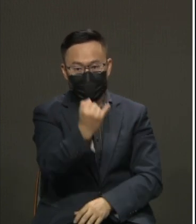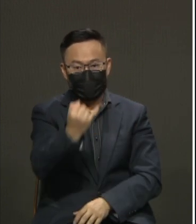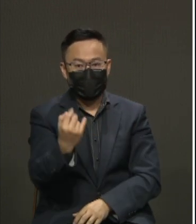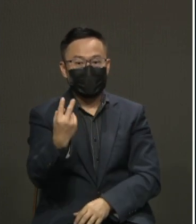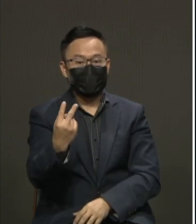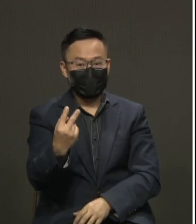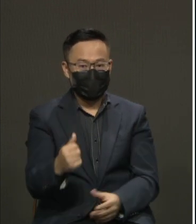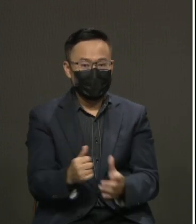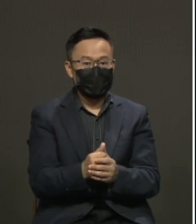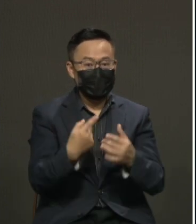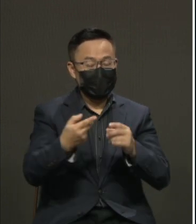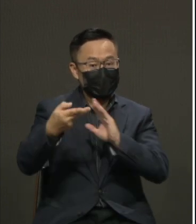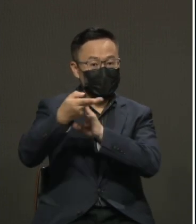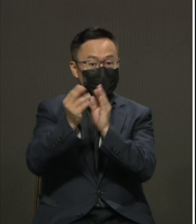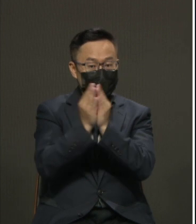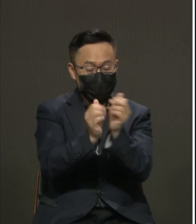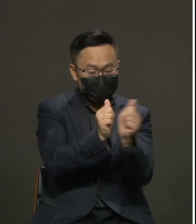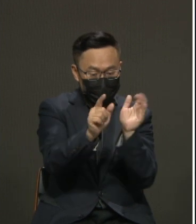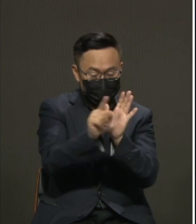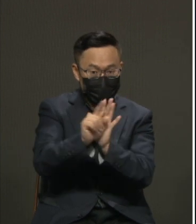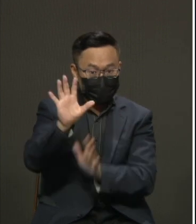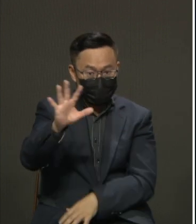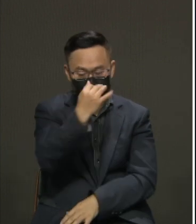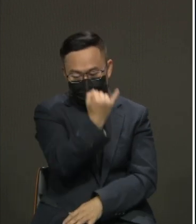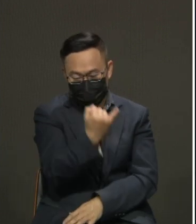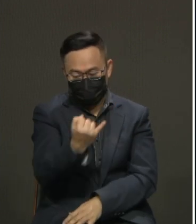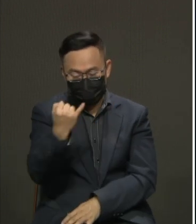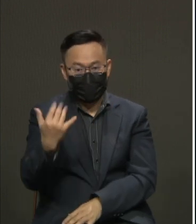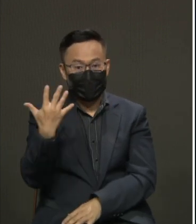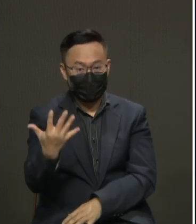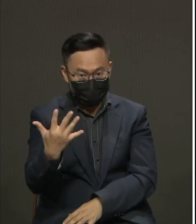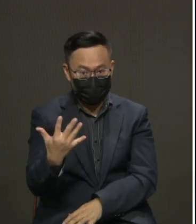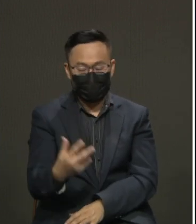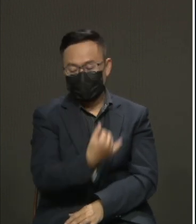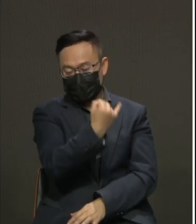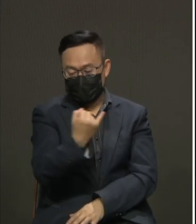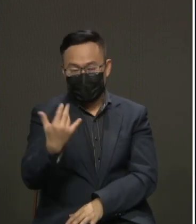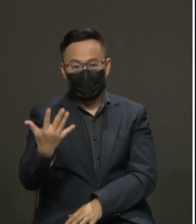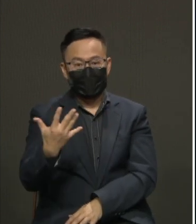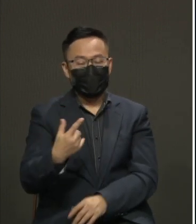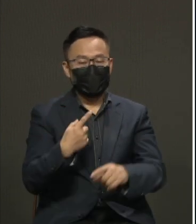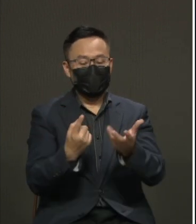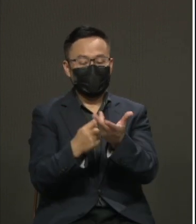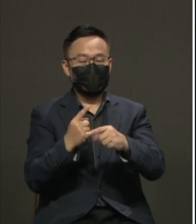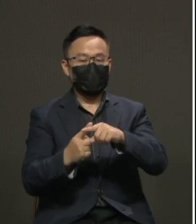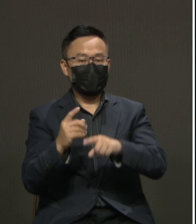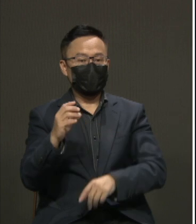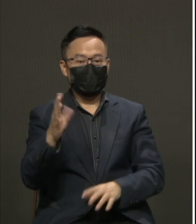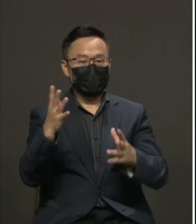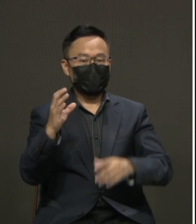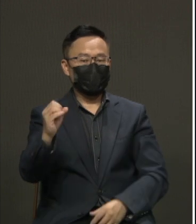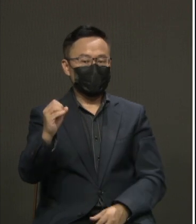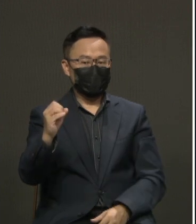นัดเลยส่วนหนองบัวพิชยาแข่งไป5นัดอย่างที่รายงานไปเมื่อกี้ว่าก็แพ้ไปทั้ง5นัดเลยเดี๋ยวมารอดูว่าใครจะสามารถตีไข่แตกได้ก่อน